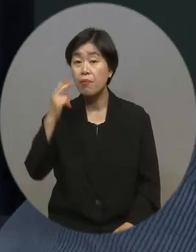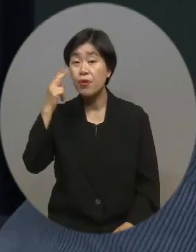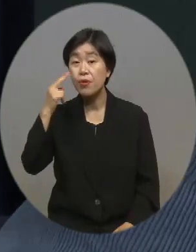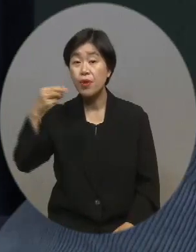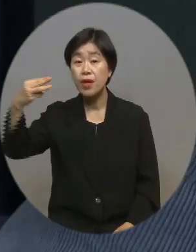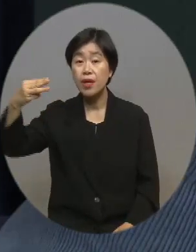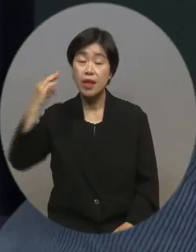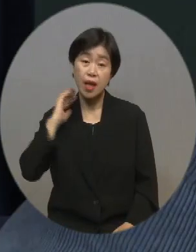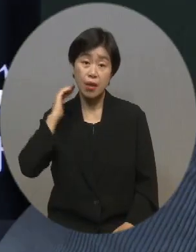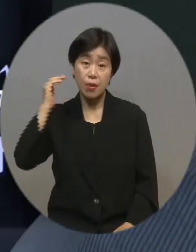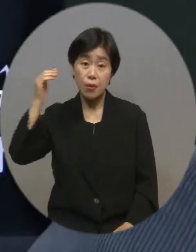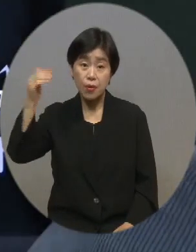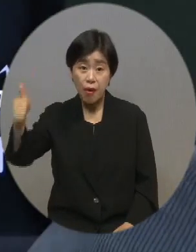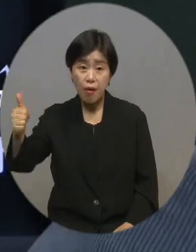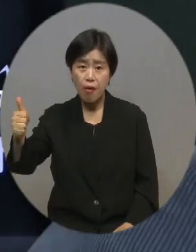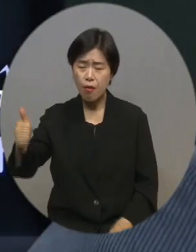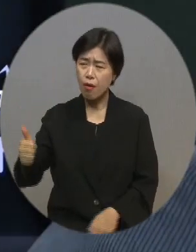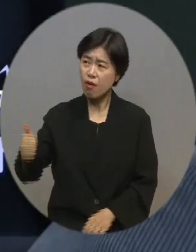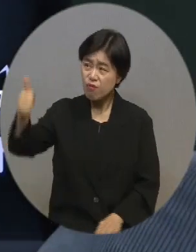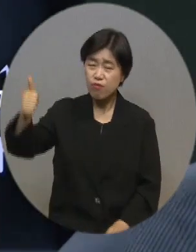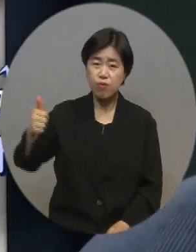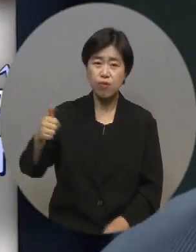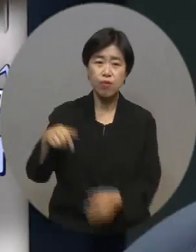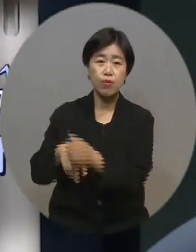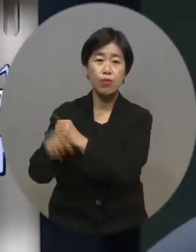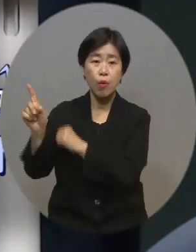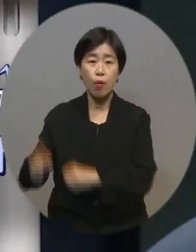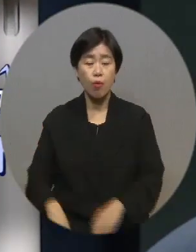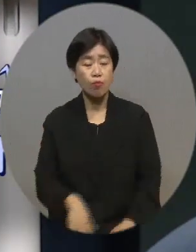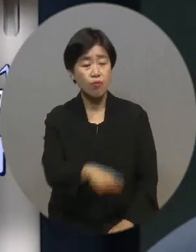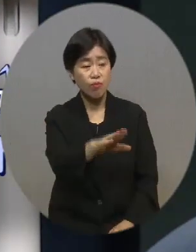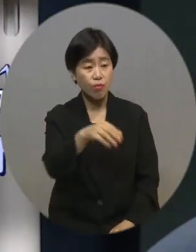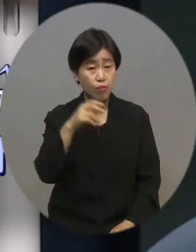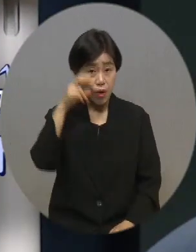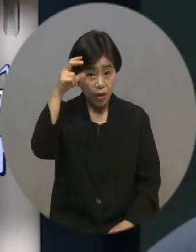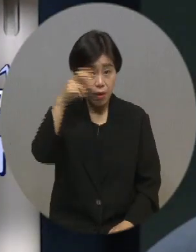김정은 평양에다가 내 호텔 한다 진짜.